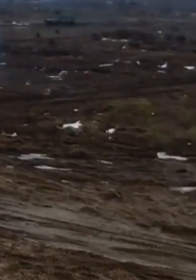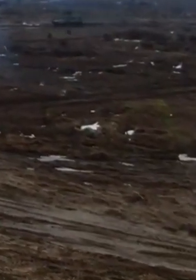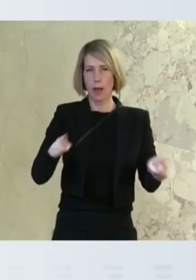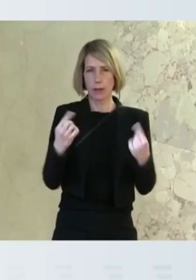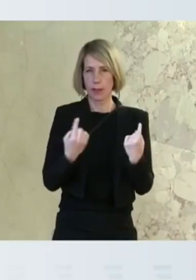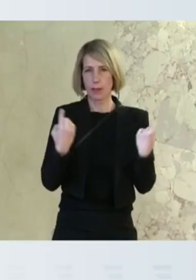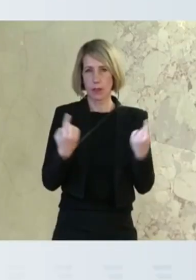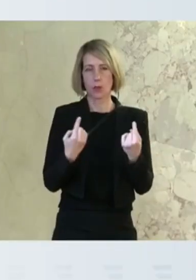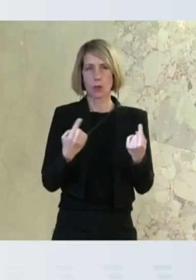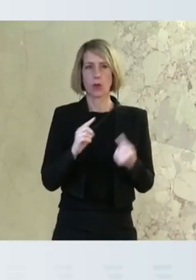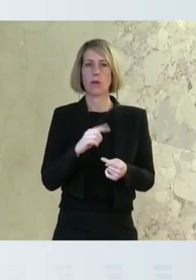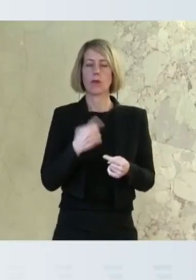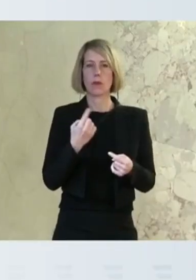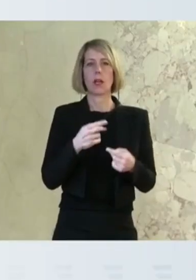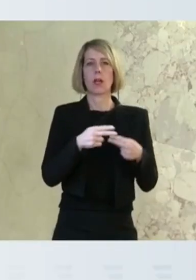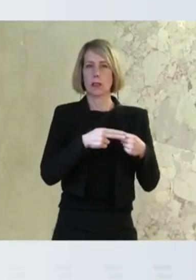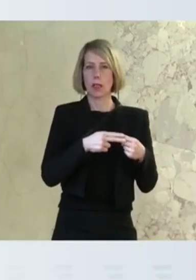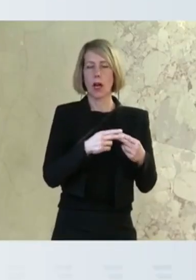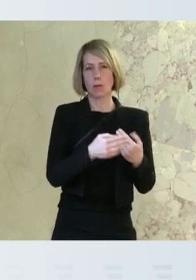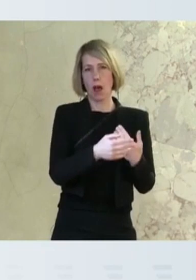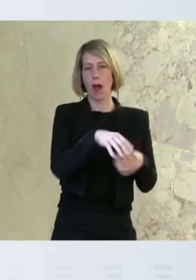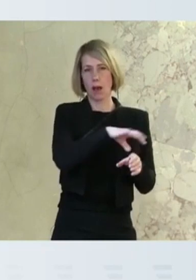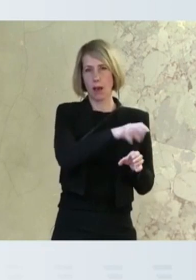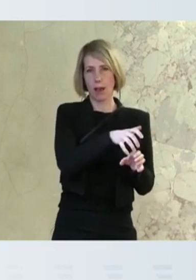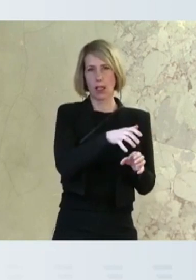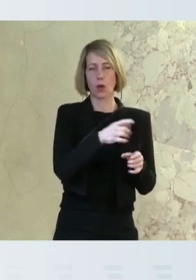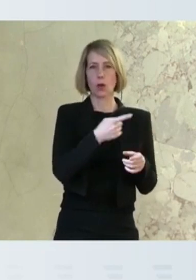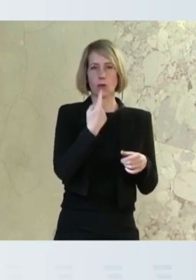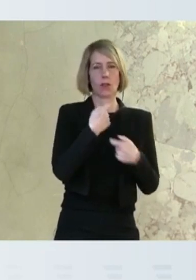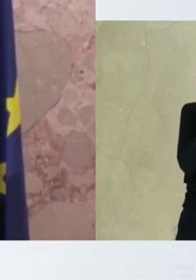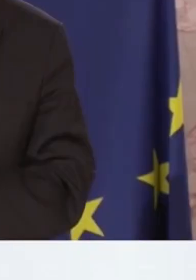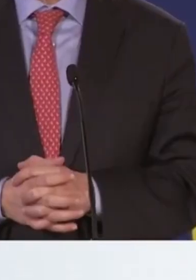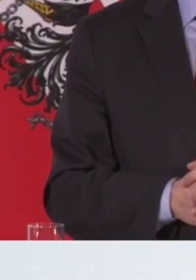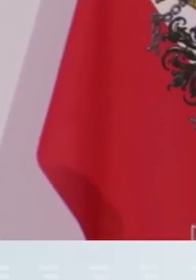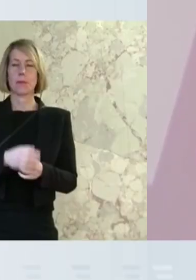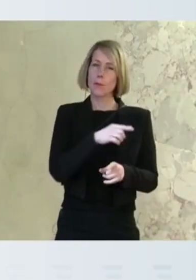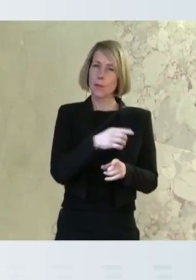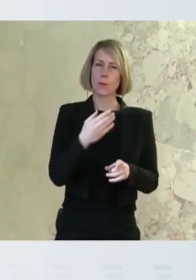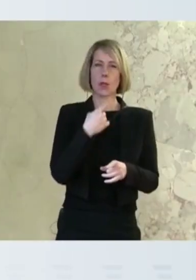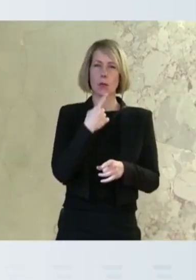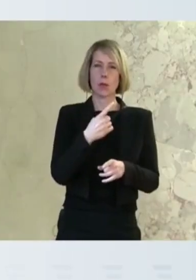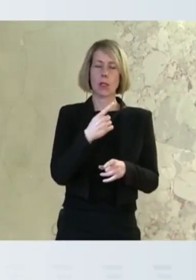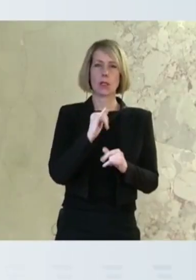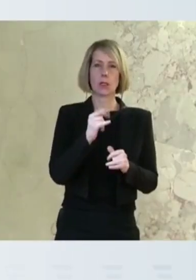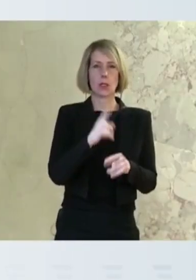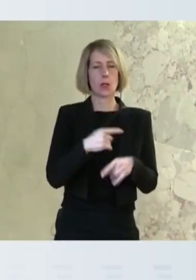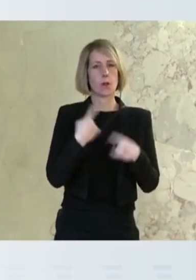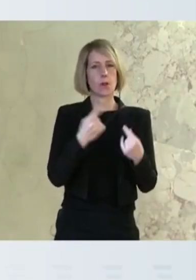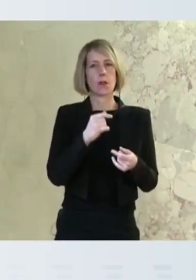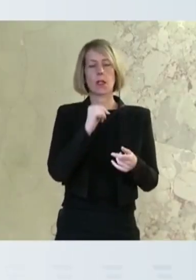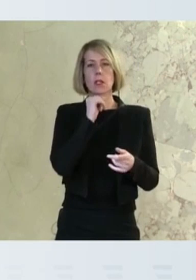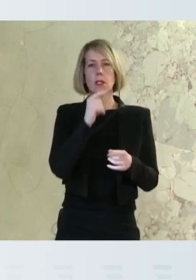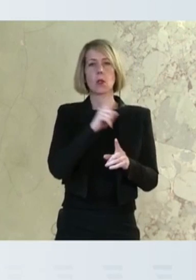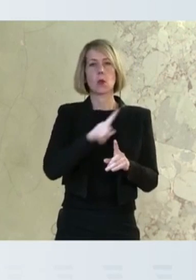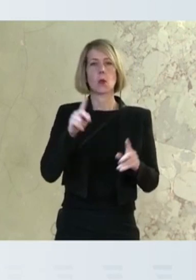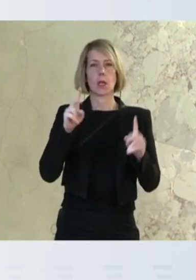të BE-s, shtoi ministri i jashtëm austriak. Ministri i jashtëm grek theksoi nga ana e vet se rajoni ynë është plot me sfida.